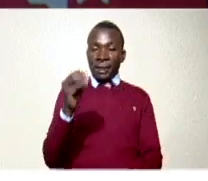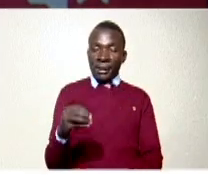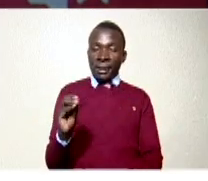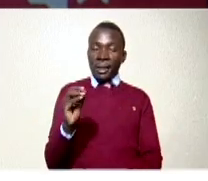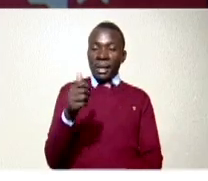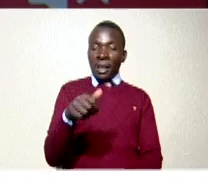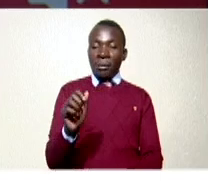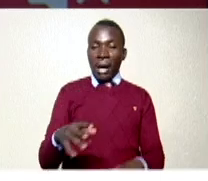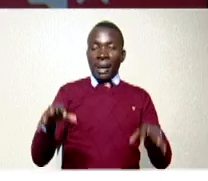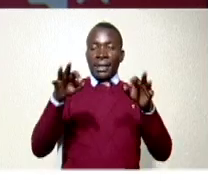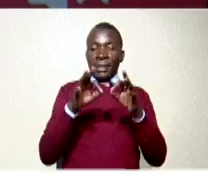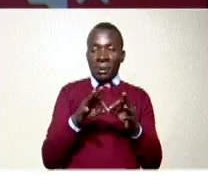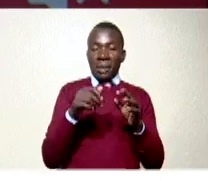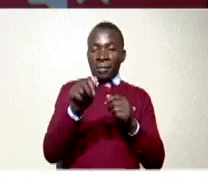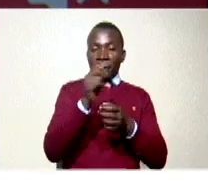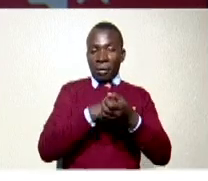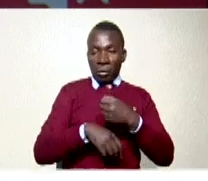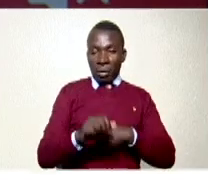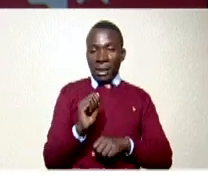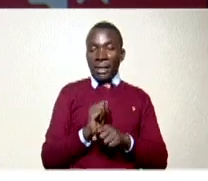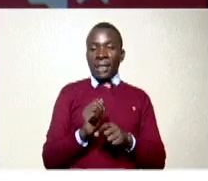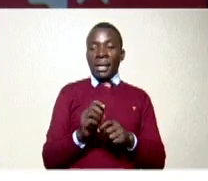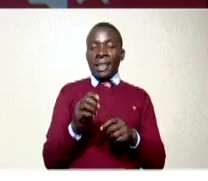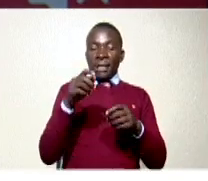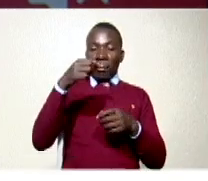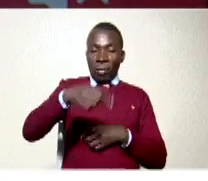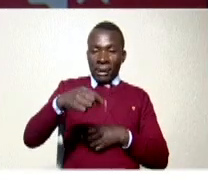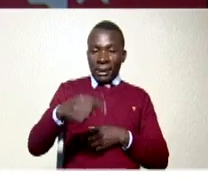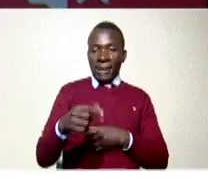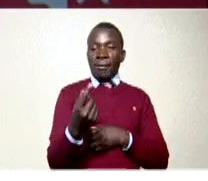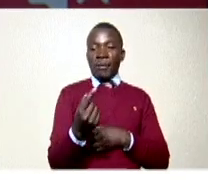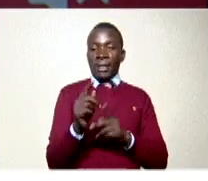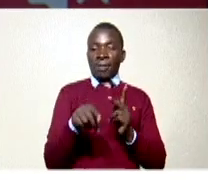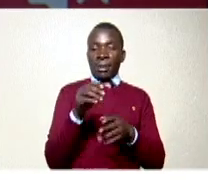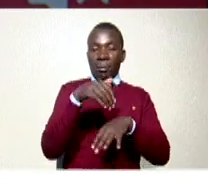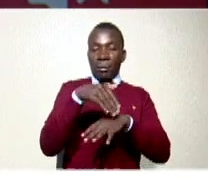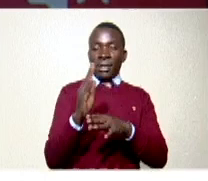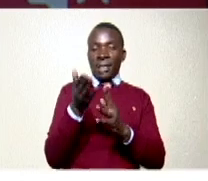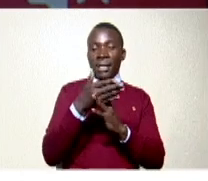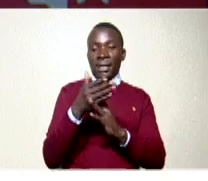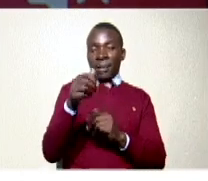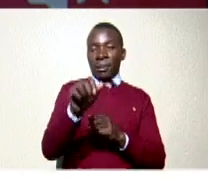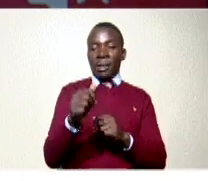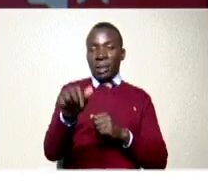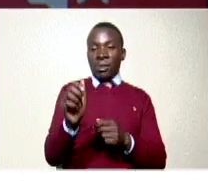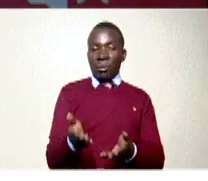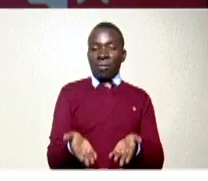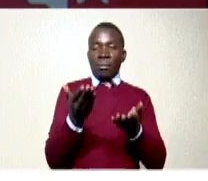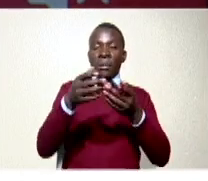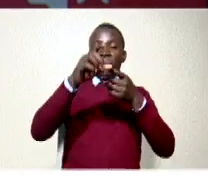65%. Naho agaciro k'ibyo bikorwa, no kuvuga ngo ingano y'amafaranga abantu bohererezanya hagati yabo, nayo